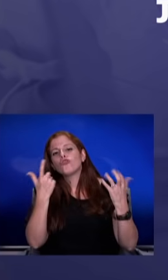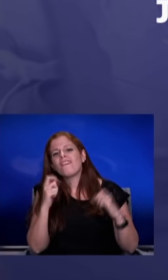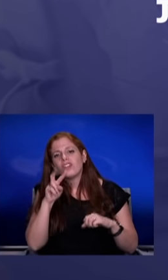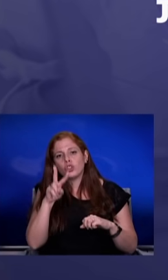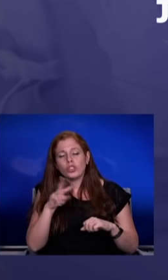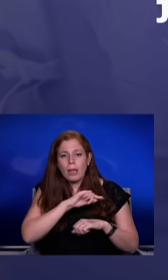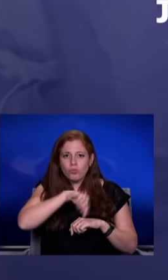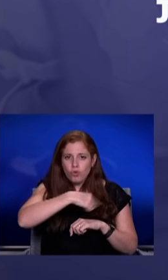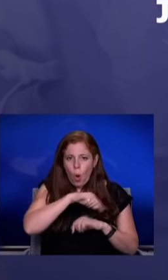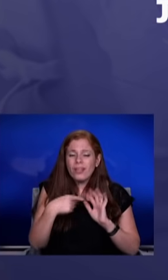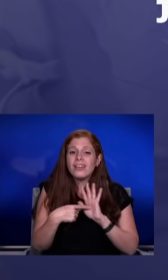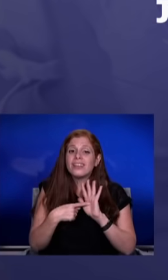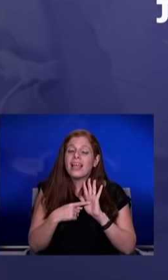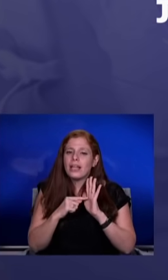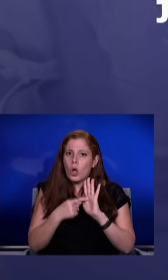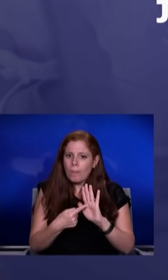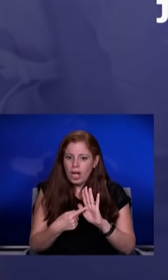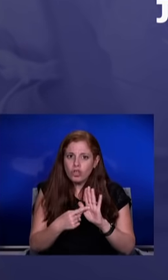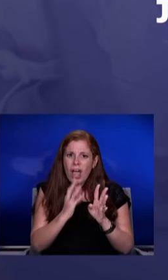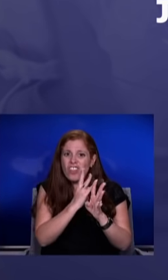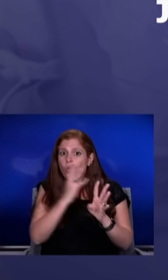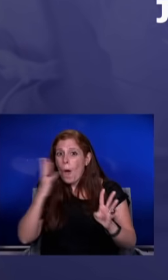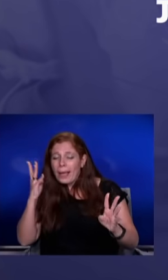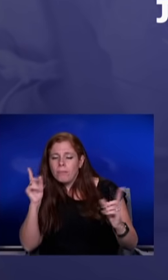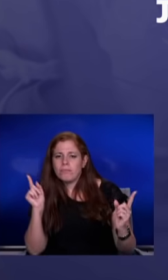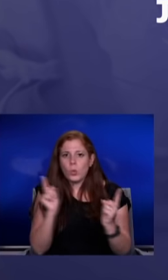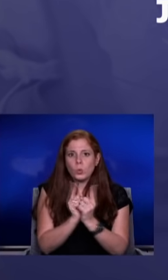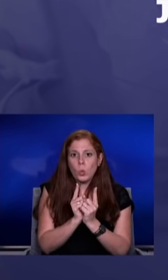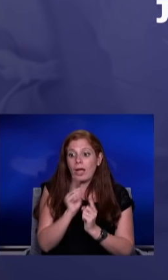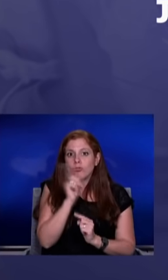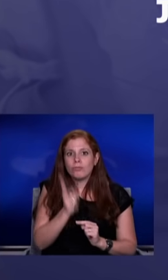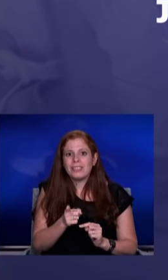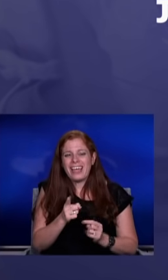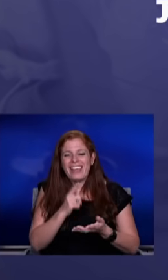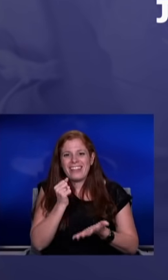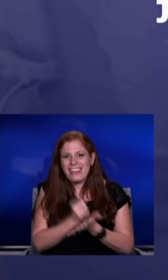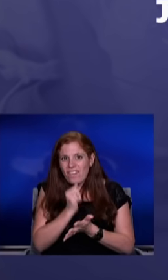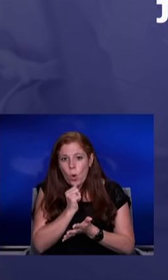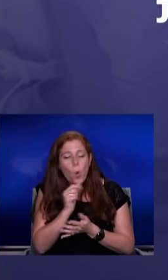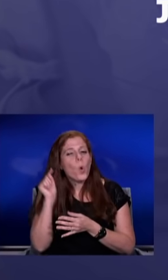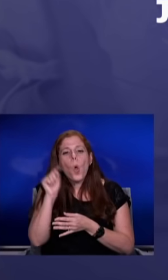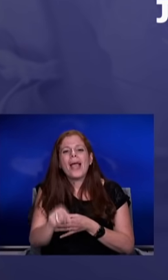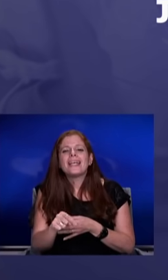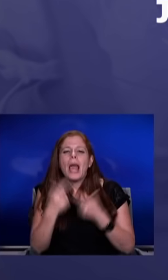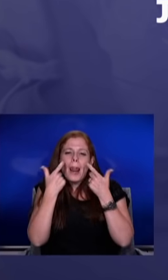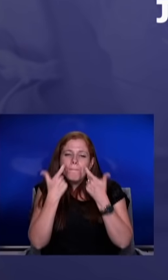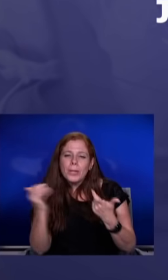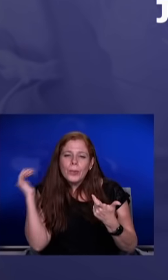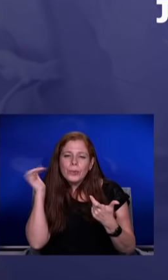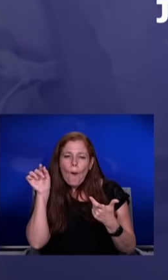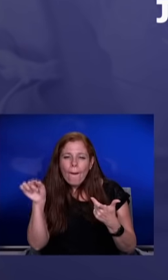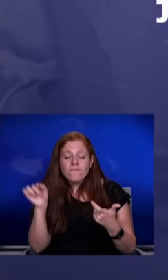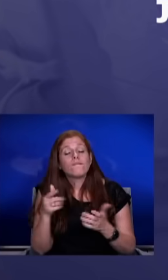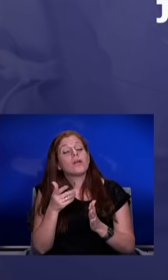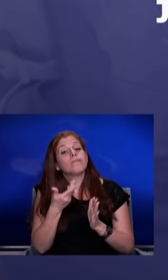שעות, כדי להביא לכך שהתורים במתחמים יקוצרו, כך שמי שצריכים תו ירוק לא יגיעו למתחמים של פיקוד העורף. מעבר לכך,